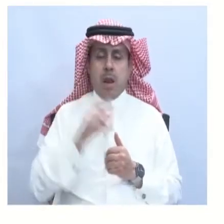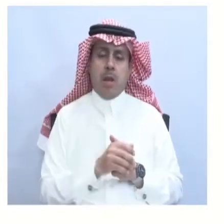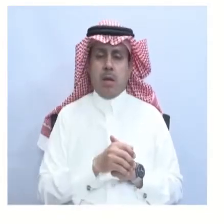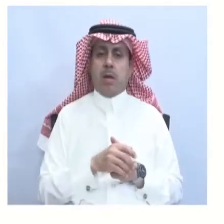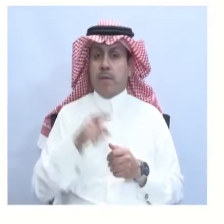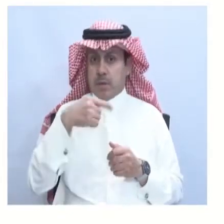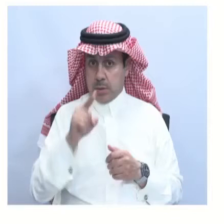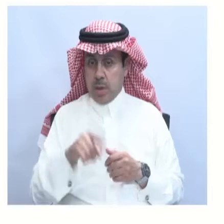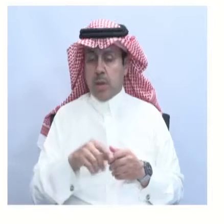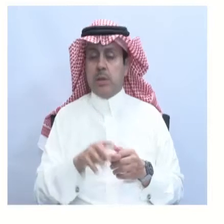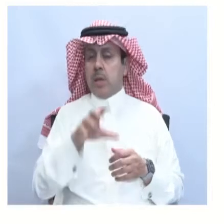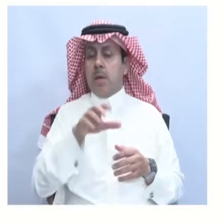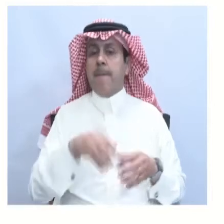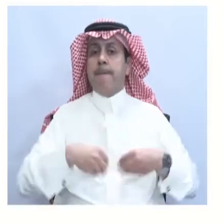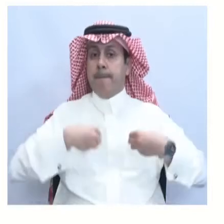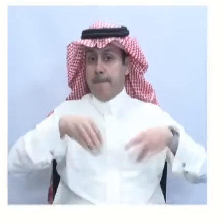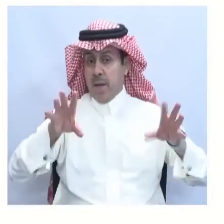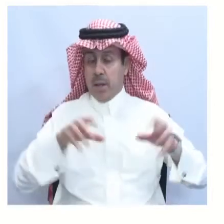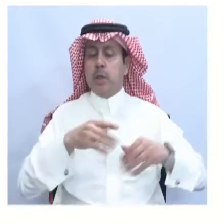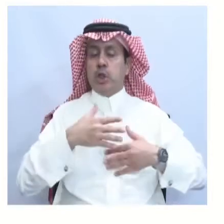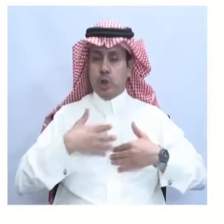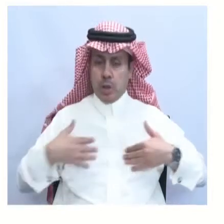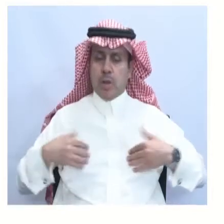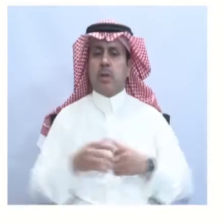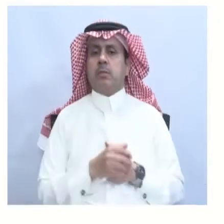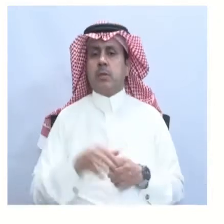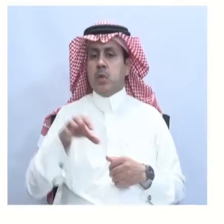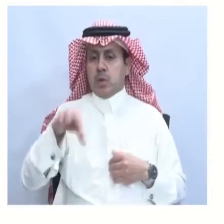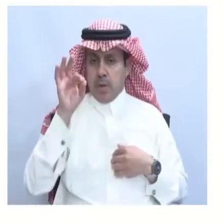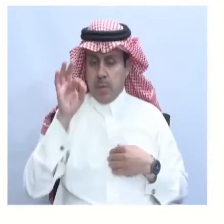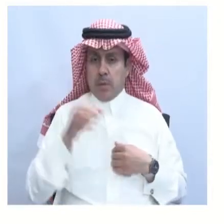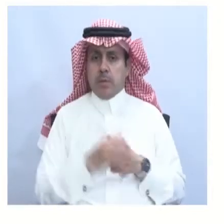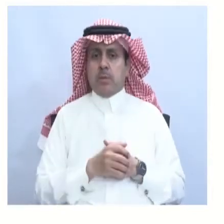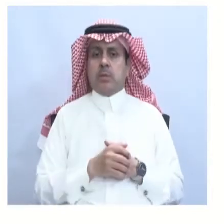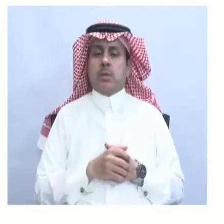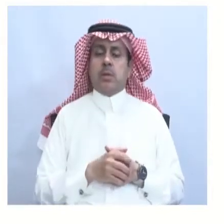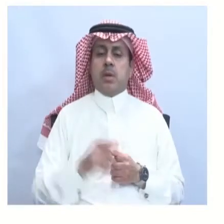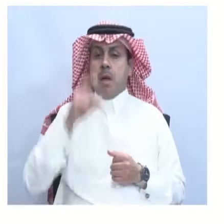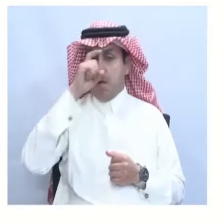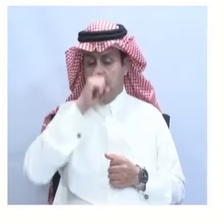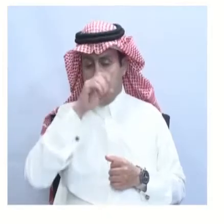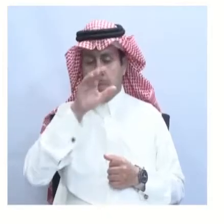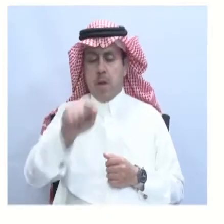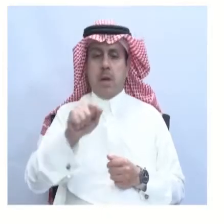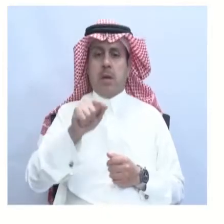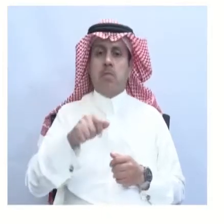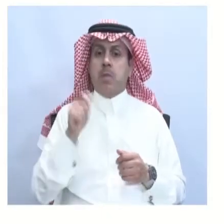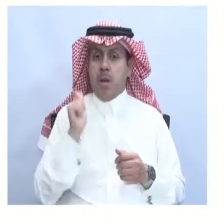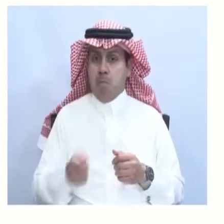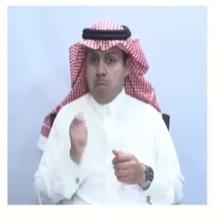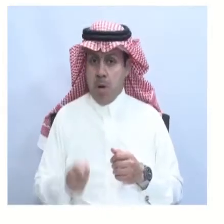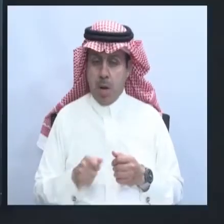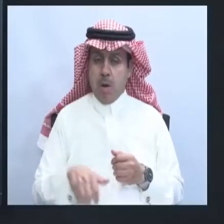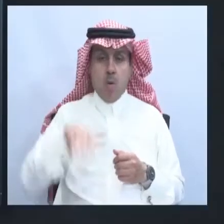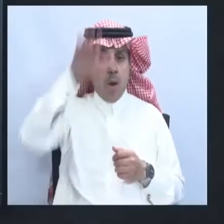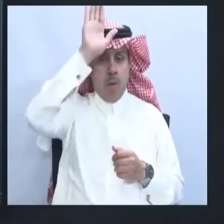صحه البيع هو التراضي لكن يستثنى من ذلك الاكراه بحق من قبل الحاكم او قبل